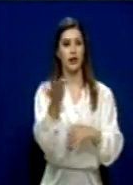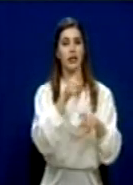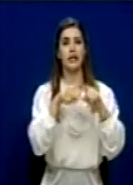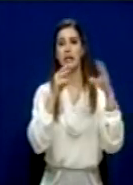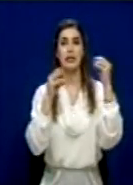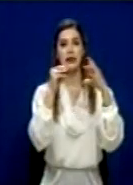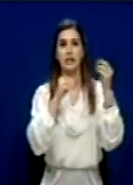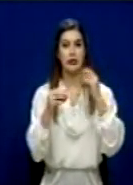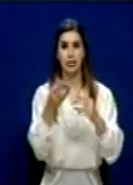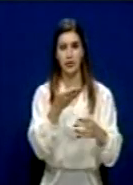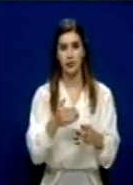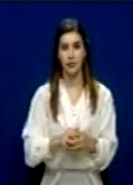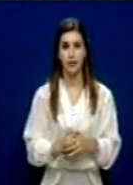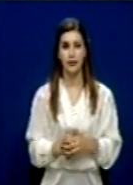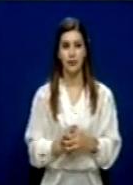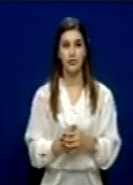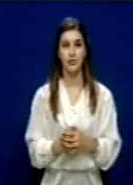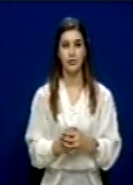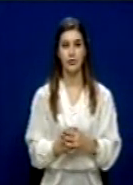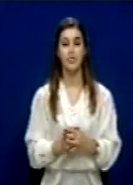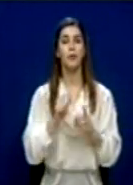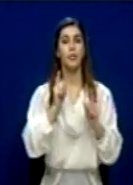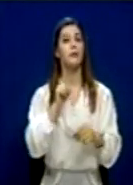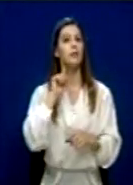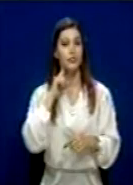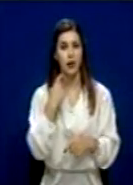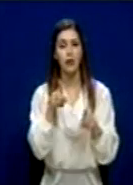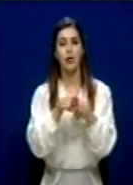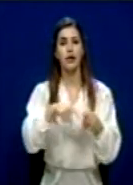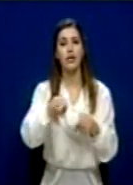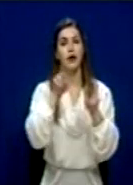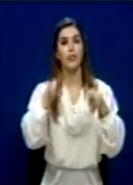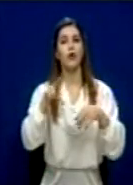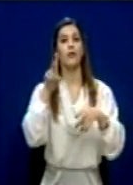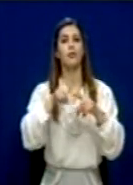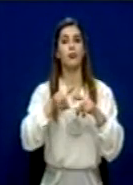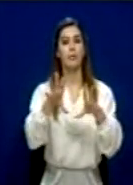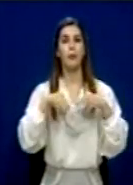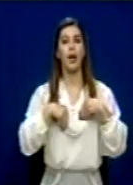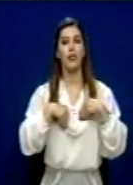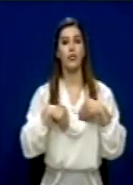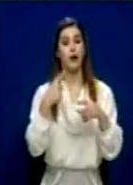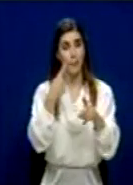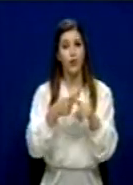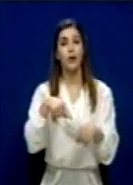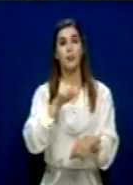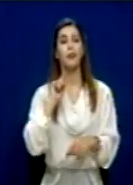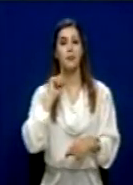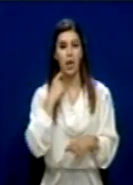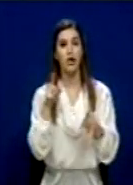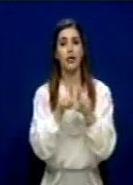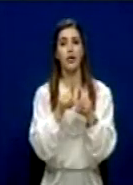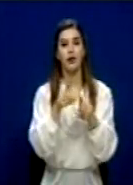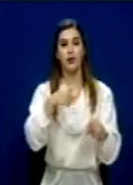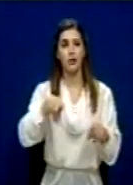cëk. Po është për t'ju ardhur turp se si po e pranoni këtë gjendje. Edhe është për t'ju ardhur turp se si keni